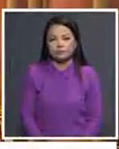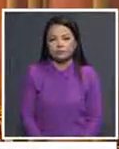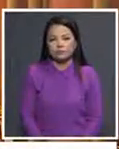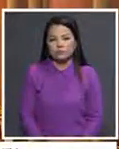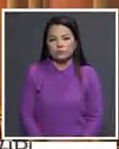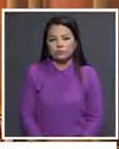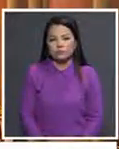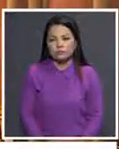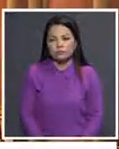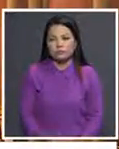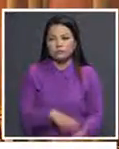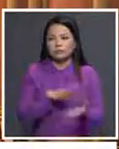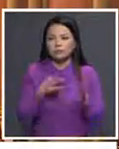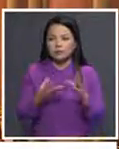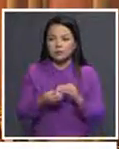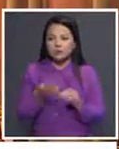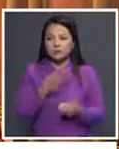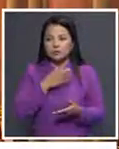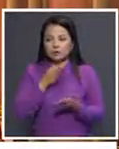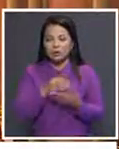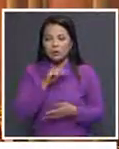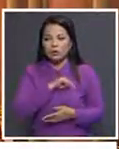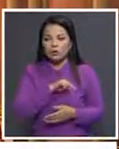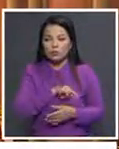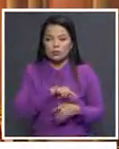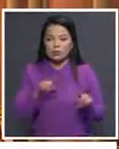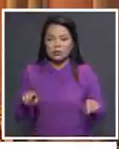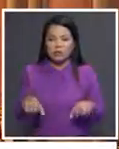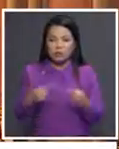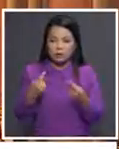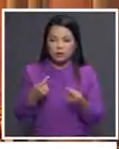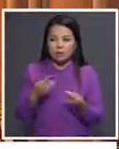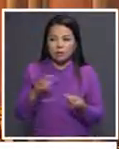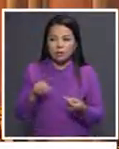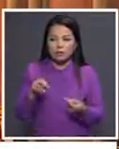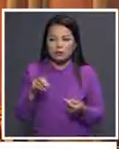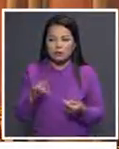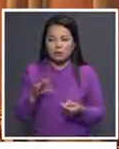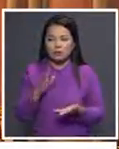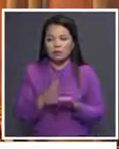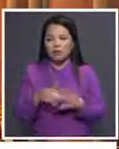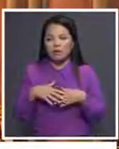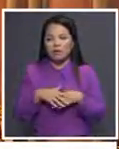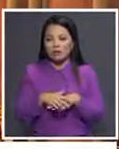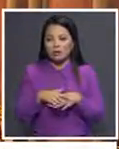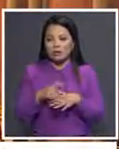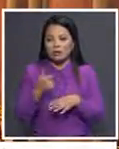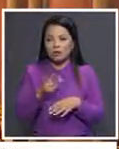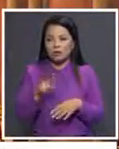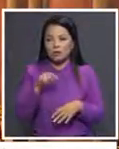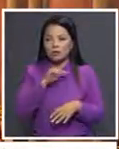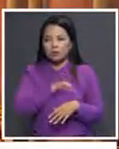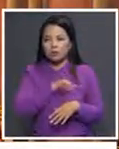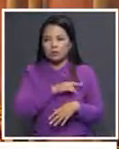Жалпы айтып кететін, бұл шынменде біздің рухани жаңғыру дейміз ғой, мынау мадияр қазіргі венгер халқының нағыз рухани жаңғыру,